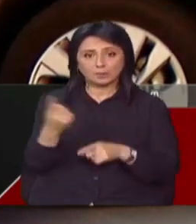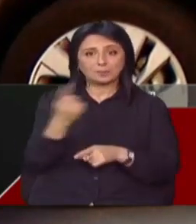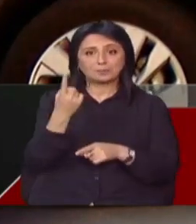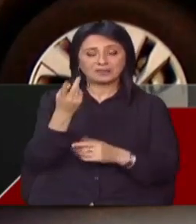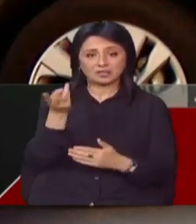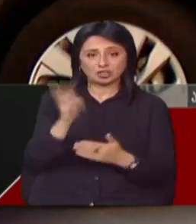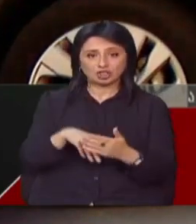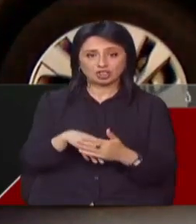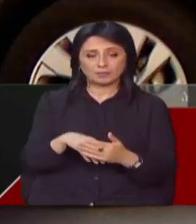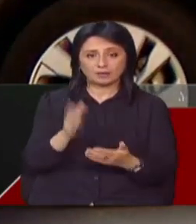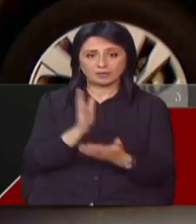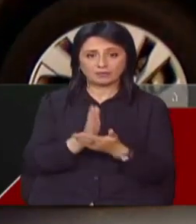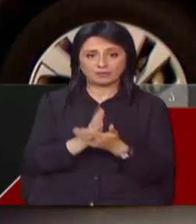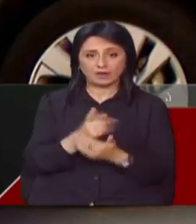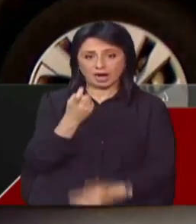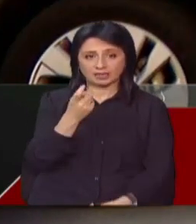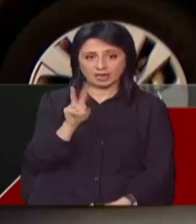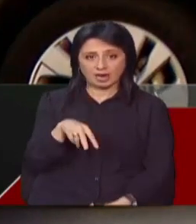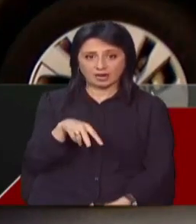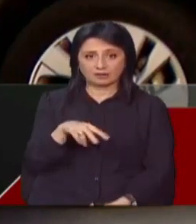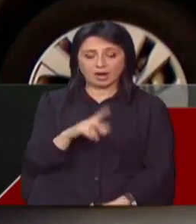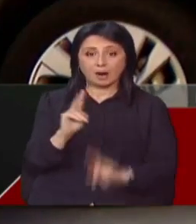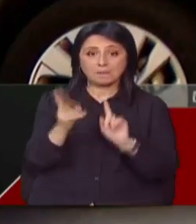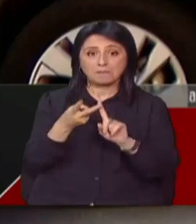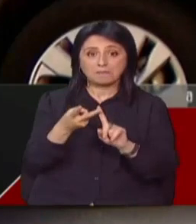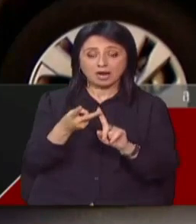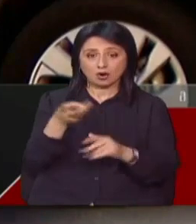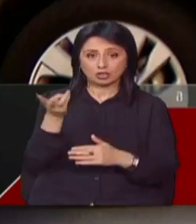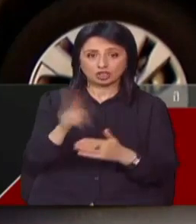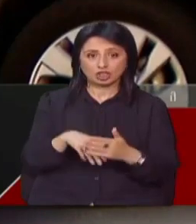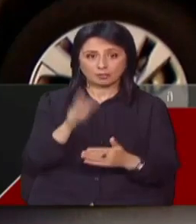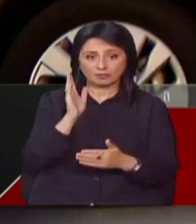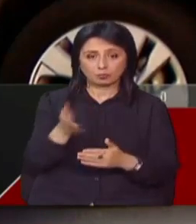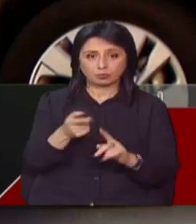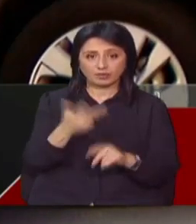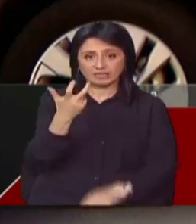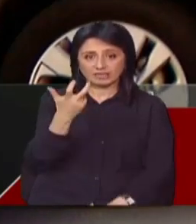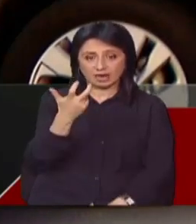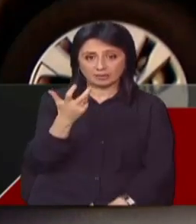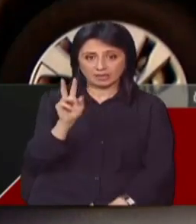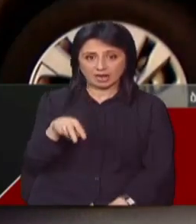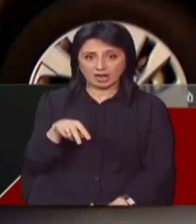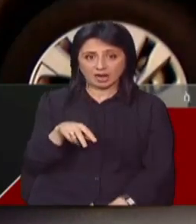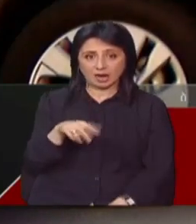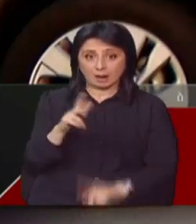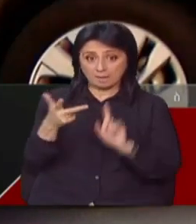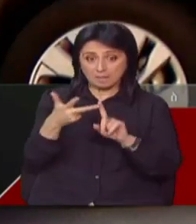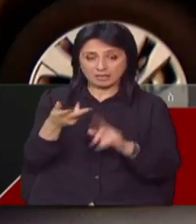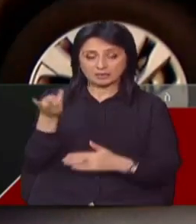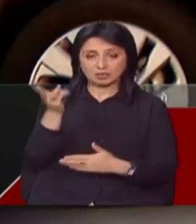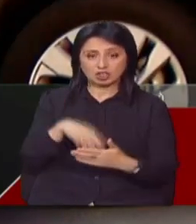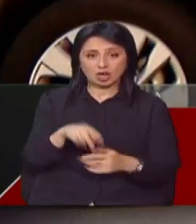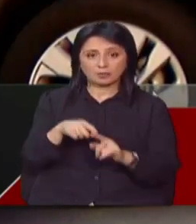პირველად ჯარიმა შეადგენს 100 ლარს, მეორე დაჯარიმების შემთხვევაში ჯარიმა შეადგენს 300 ლარს, ხოლო მესამე